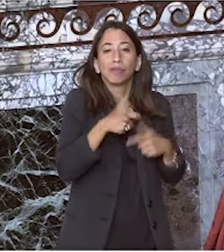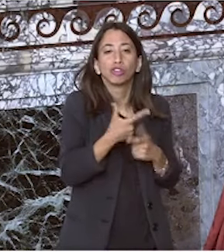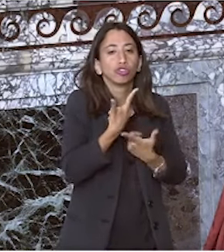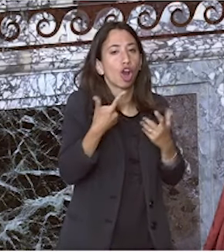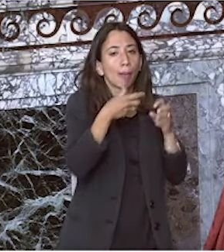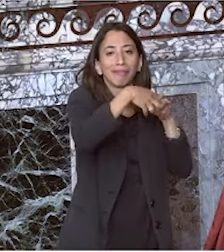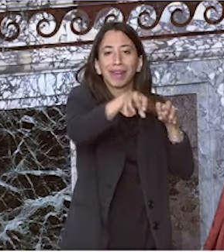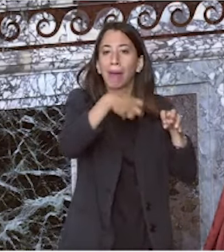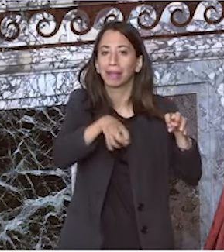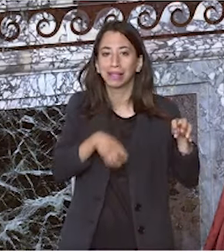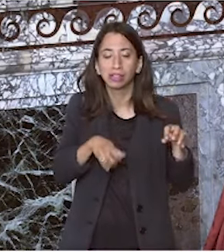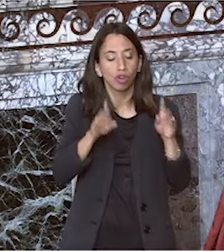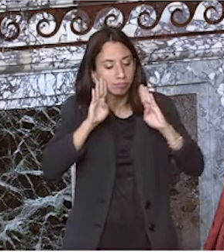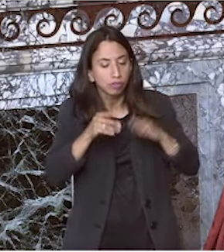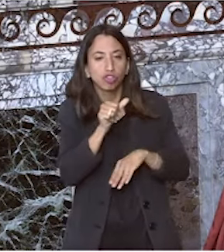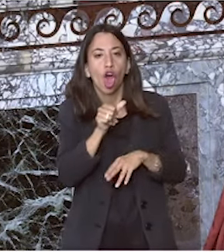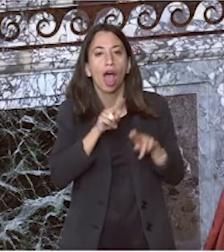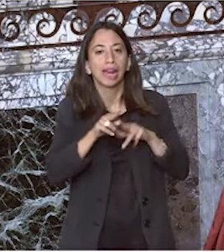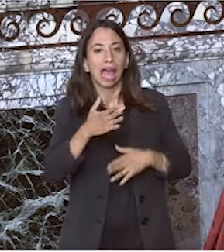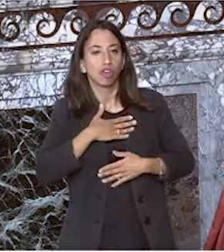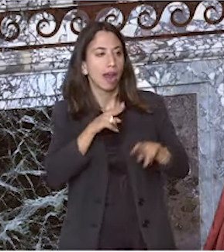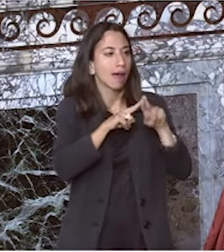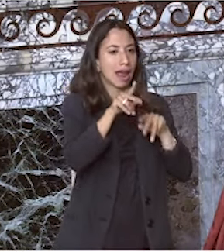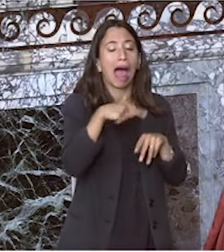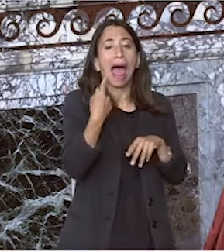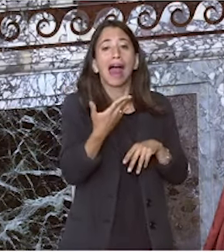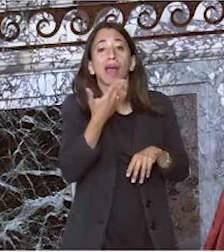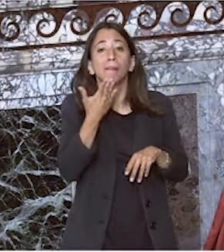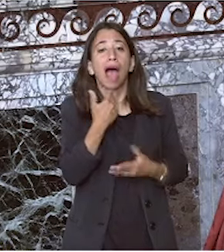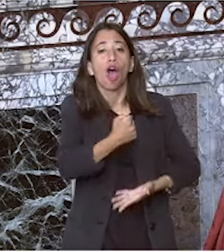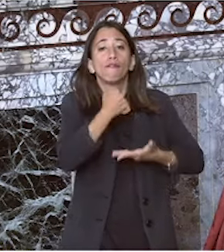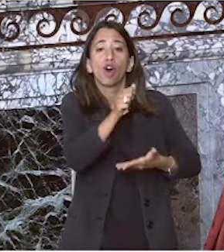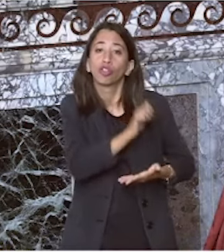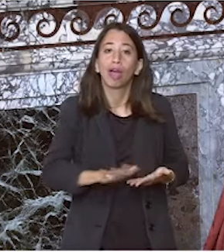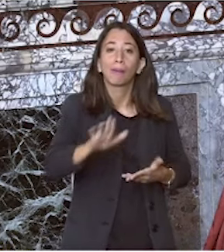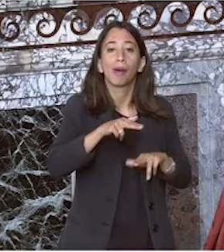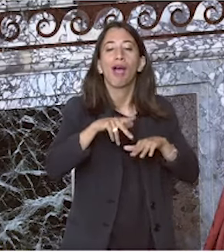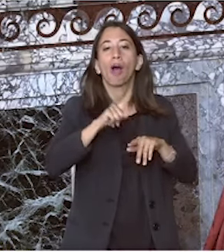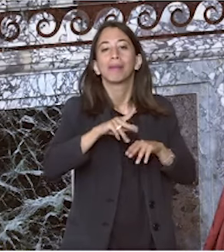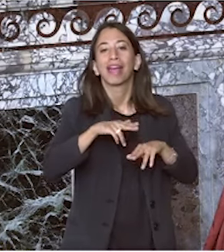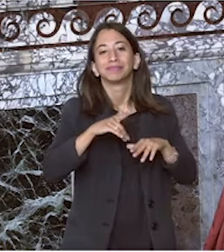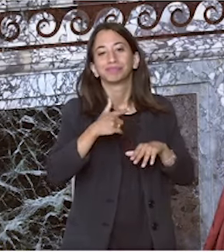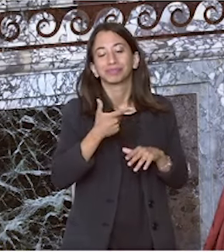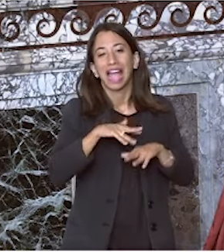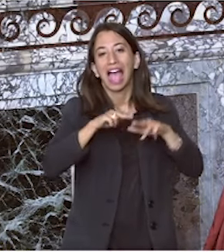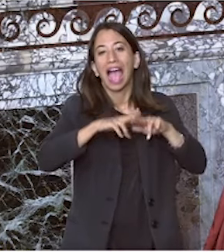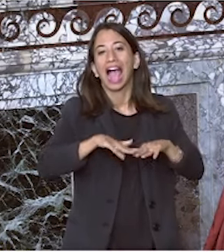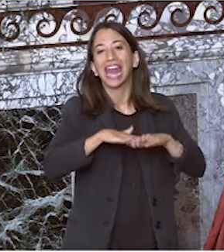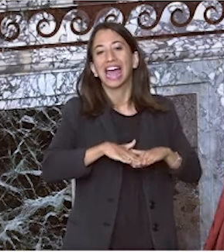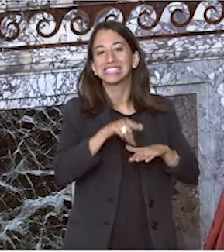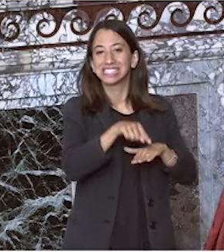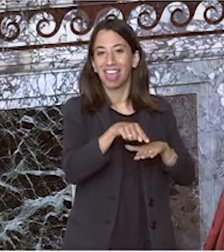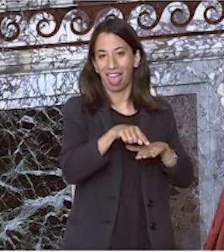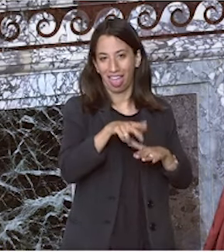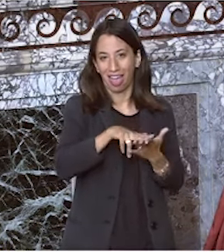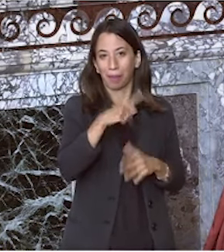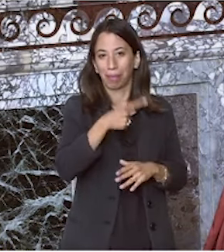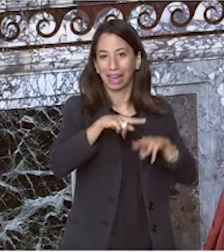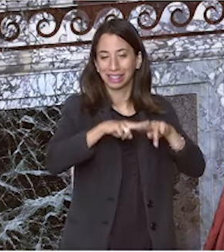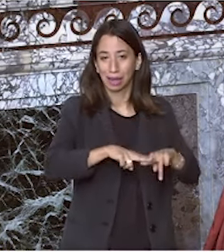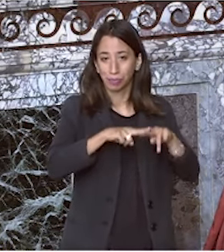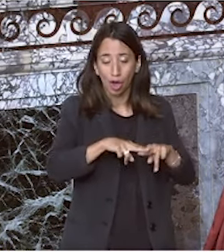lungo linee nazionali, manca un fondo europeo di garanzia dei depositi, il sistema di gestione delle crisi bancarie è incompleto e